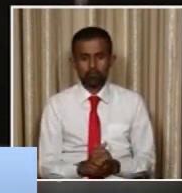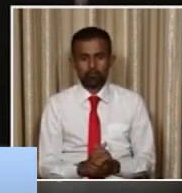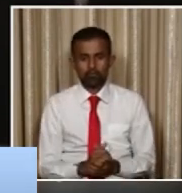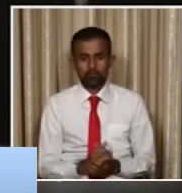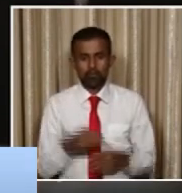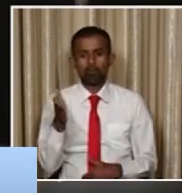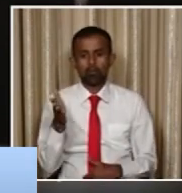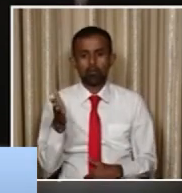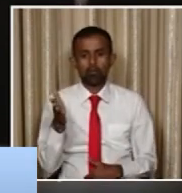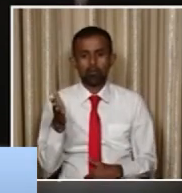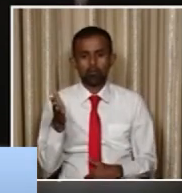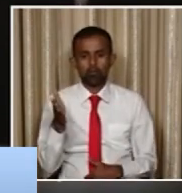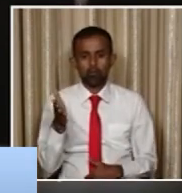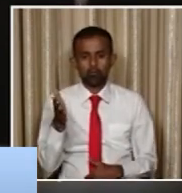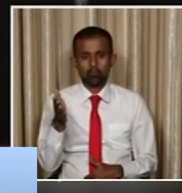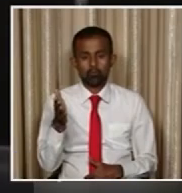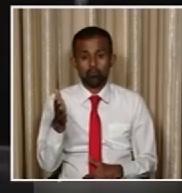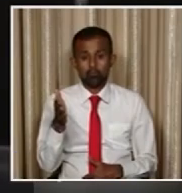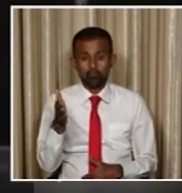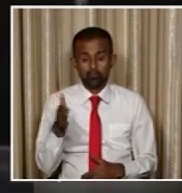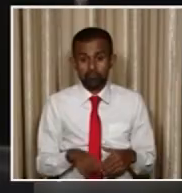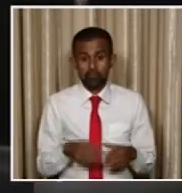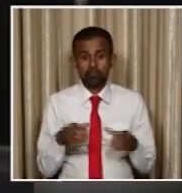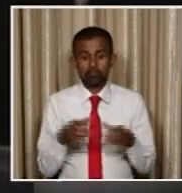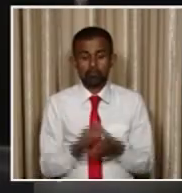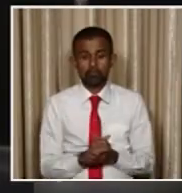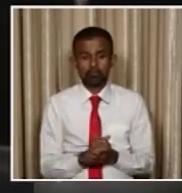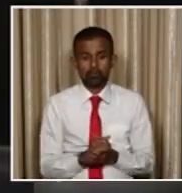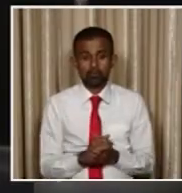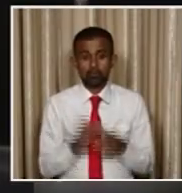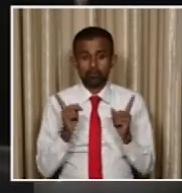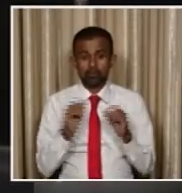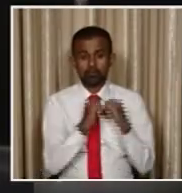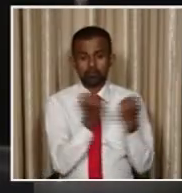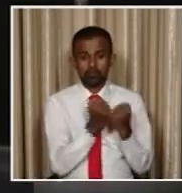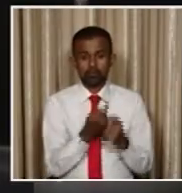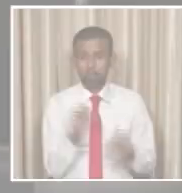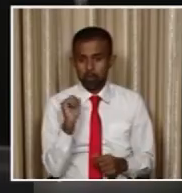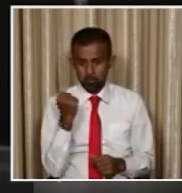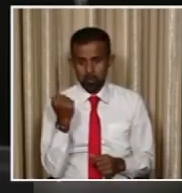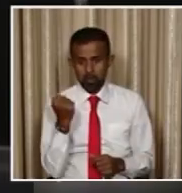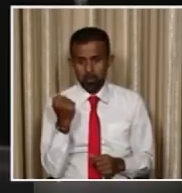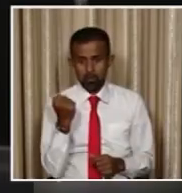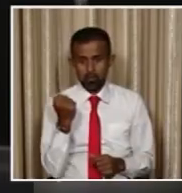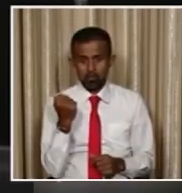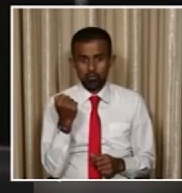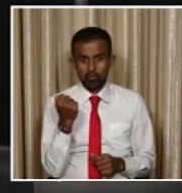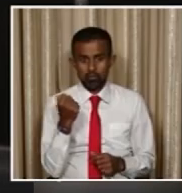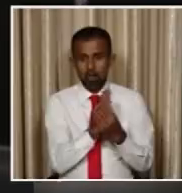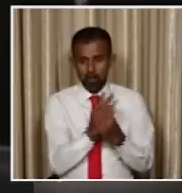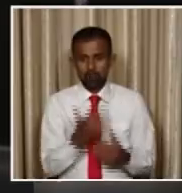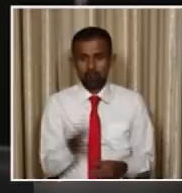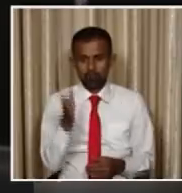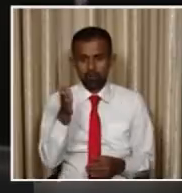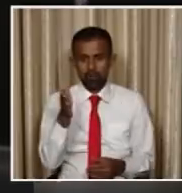මෙයා මේ දේශපාලඥයෙක්ද මෙයා සිකියුරිටිස් ඇන් ගරන්ටිස් වල ඉඳලා අර ස්පෝර්ට්ස් ක්ලබ් එකකට සල්ලි දීලා මිලියන 50ක් ඕකේ මිස්අප්‍රොප්‍රියේෂන් නඩුවක්